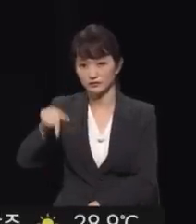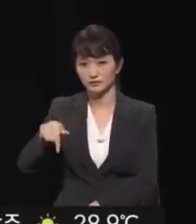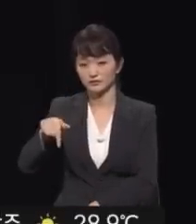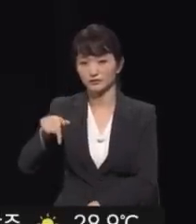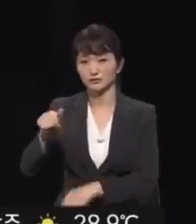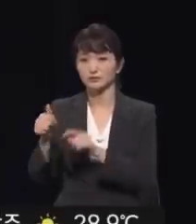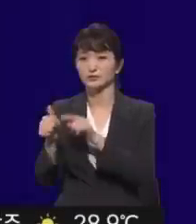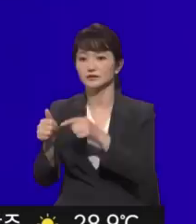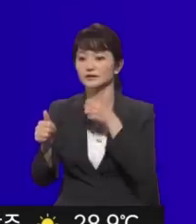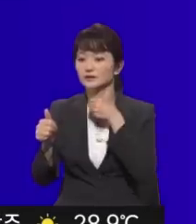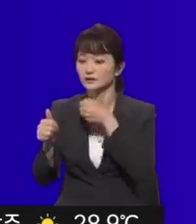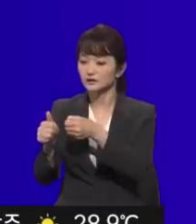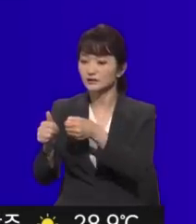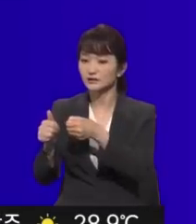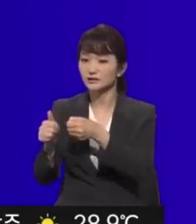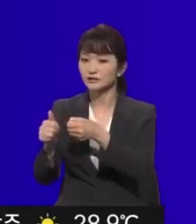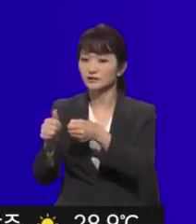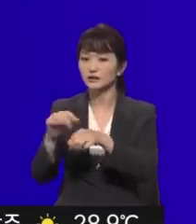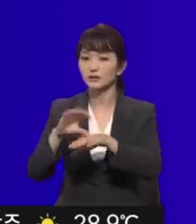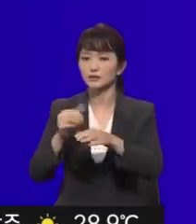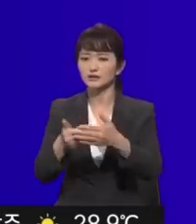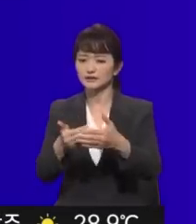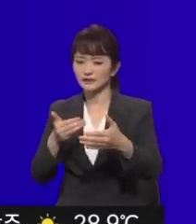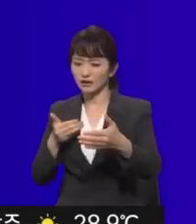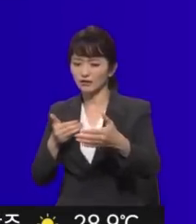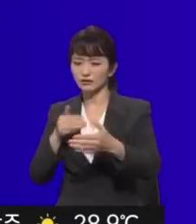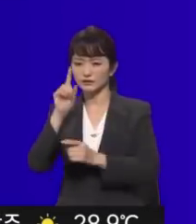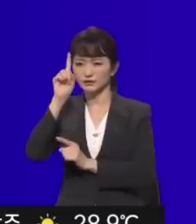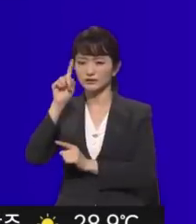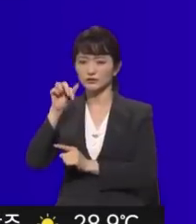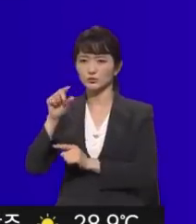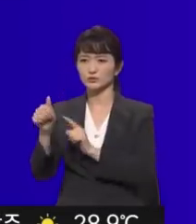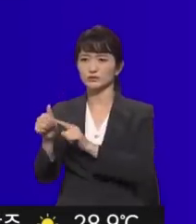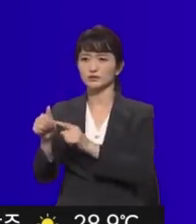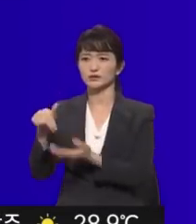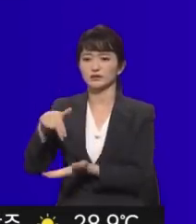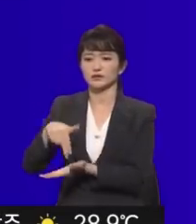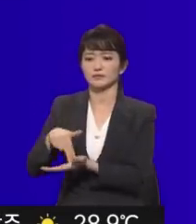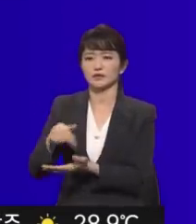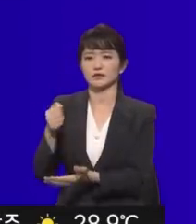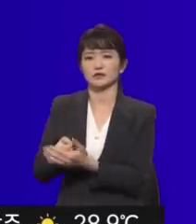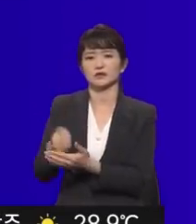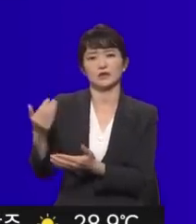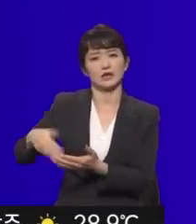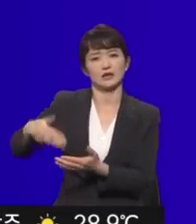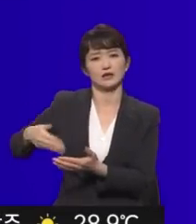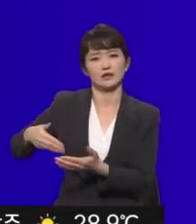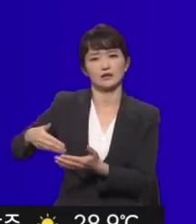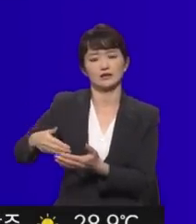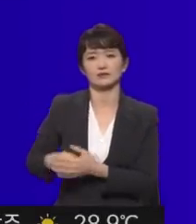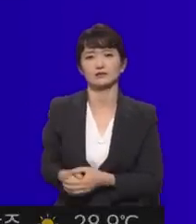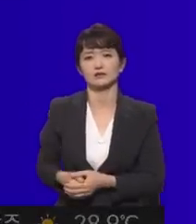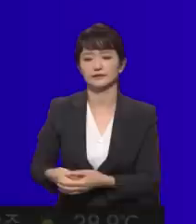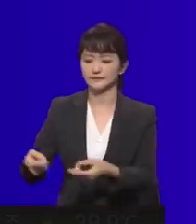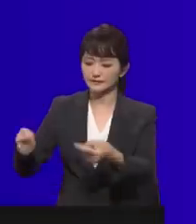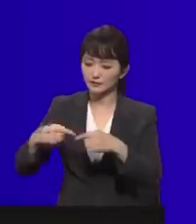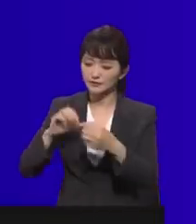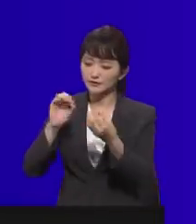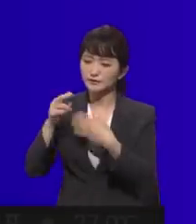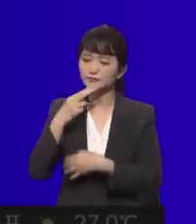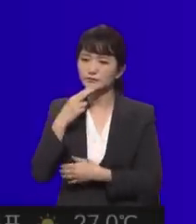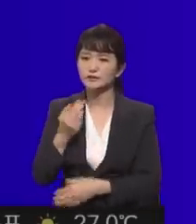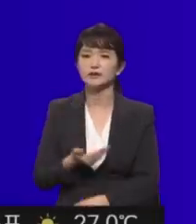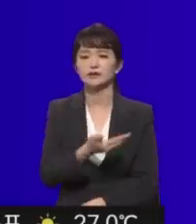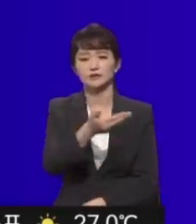대표의 인터뷰에는 방송 직전에 이준석 대표가 어 입장이 정해지지 않아서 하시는 말이 없다 시청자